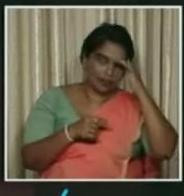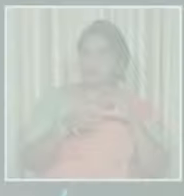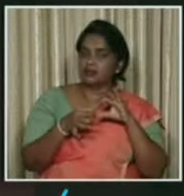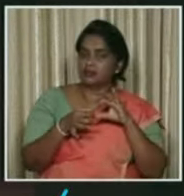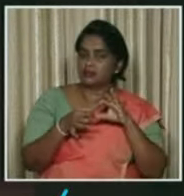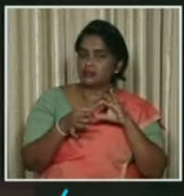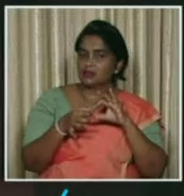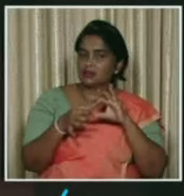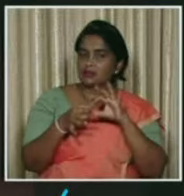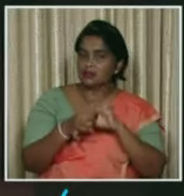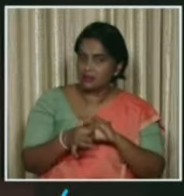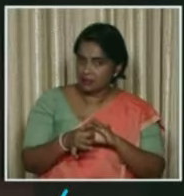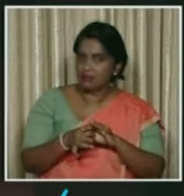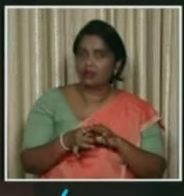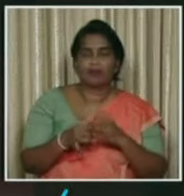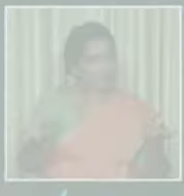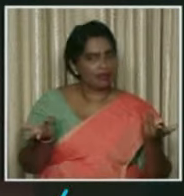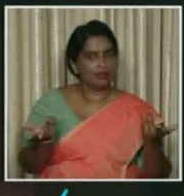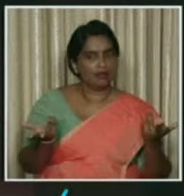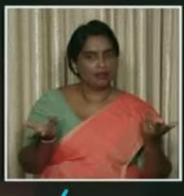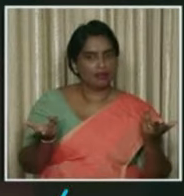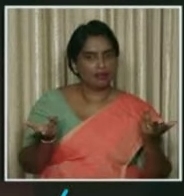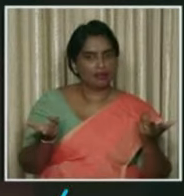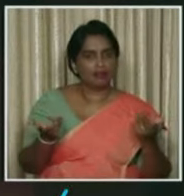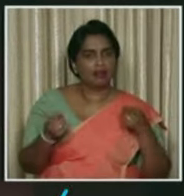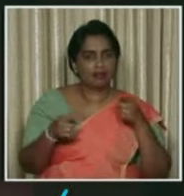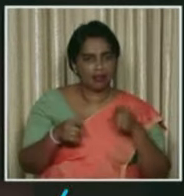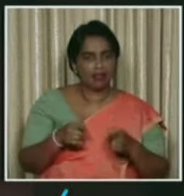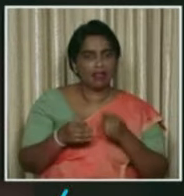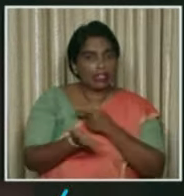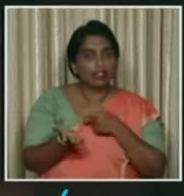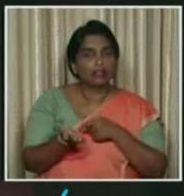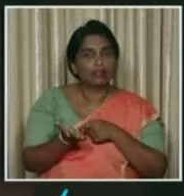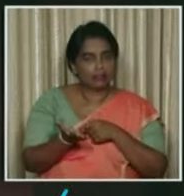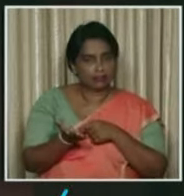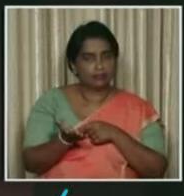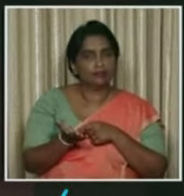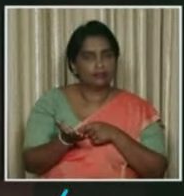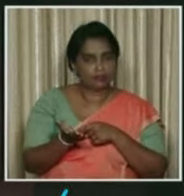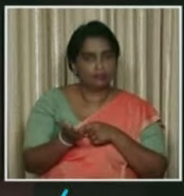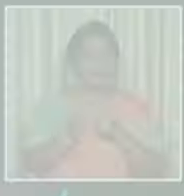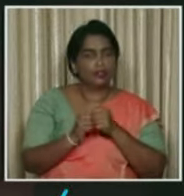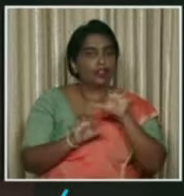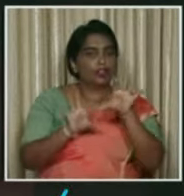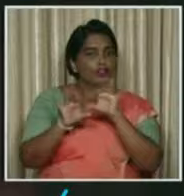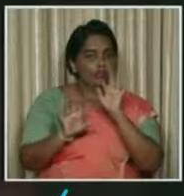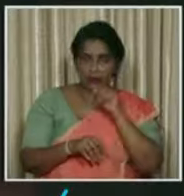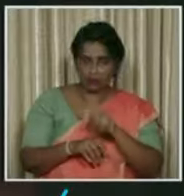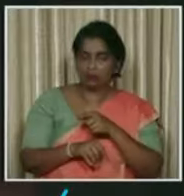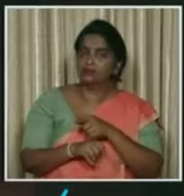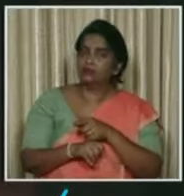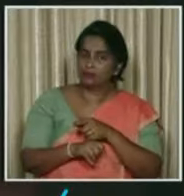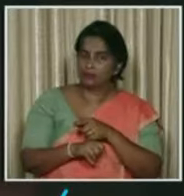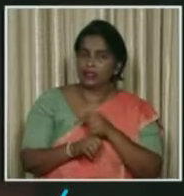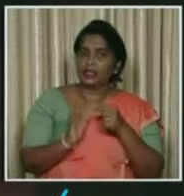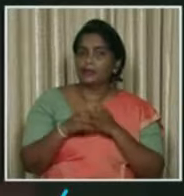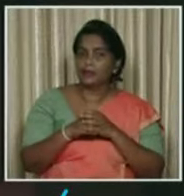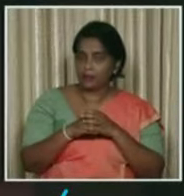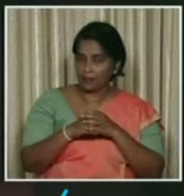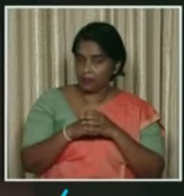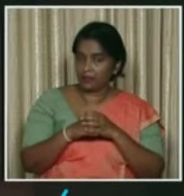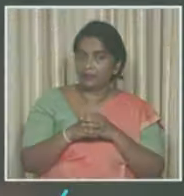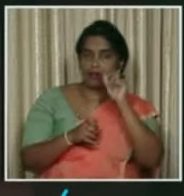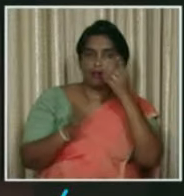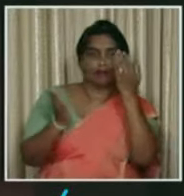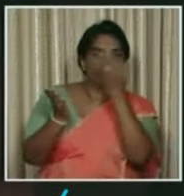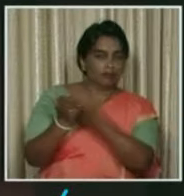සම්බන්ධ පාර්ශවයේ කවුරුත් සම්බන්ධත් නැහැ මේ ඉතුරු කොට්ටාස වලින් තමයි ඒක පත් කරන්නට ඕන අත්ත වශයෙන්ම TNA පක්ෂය